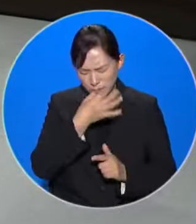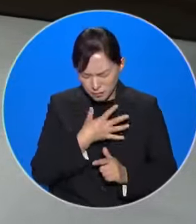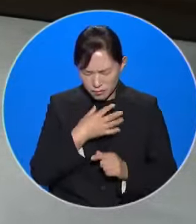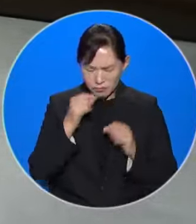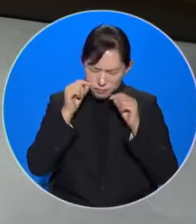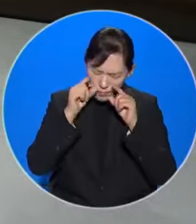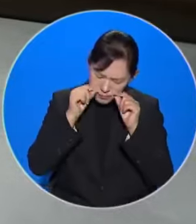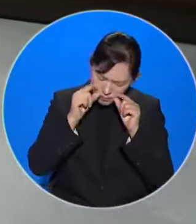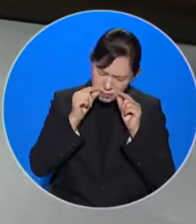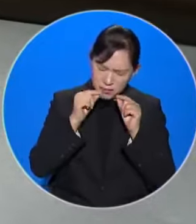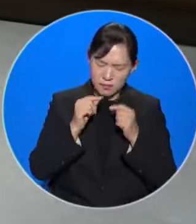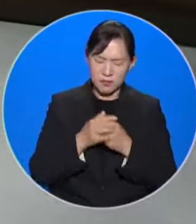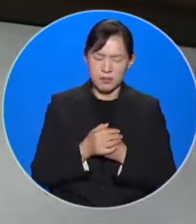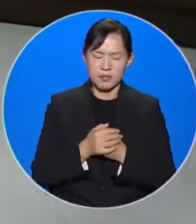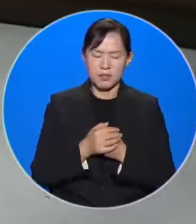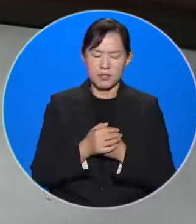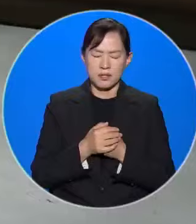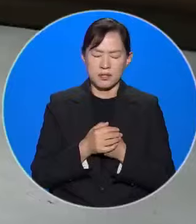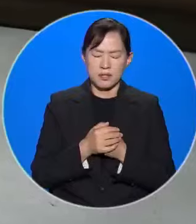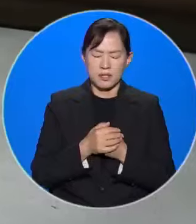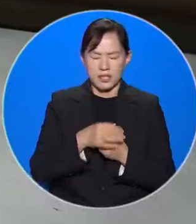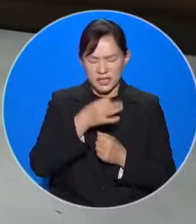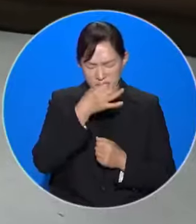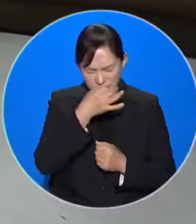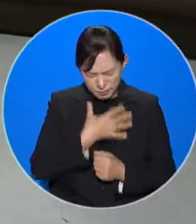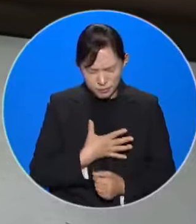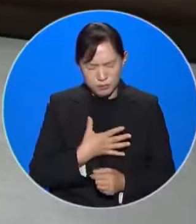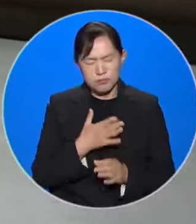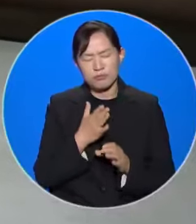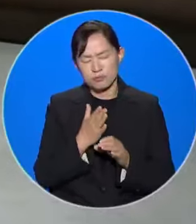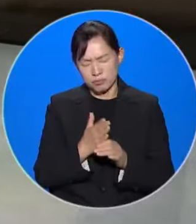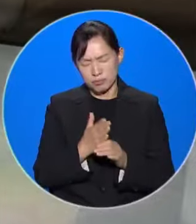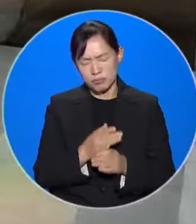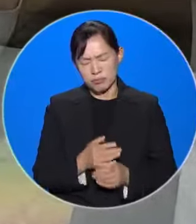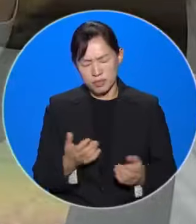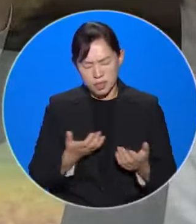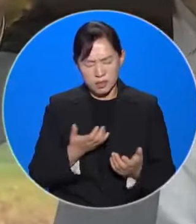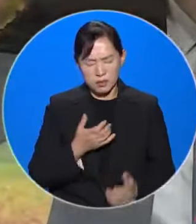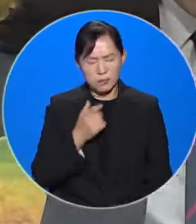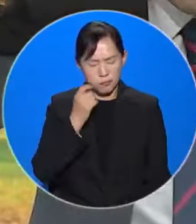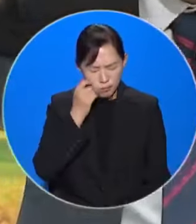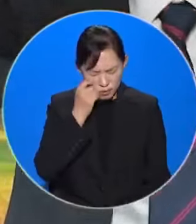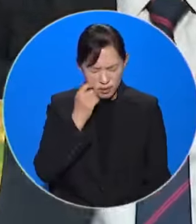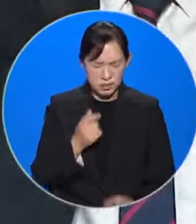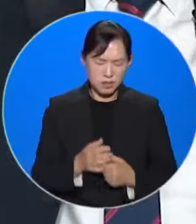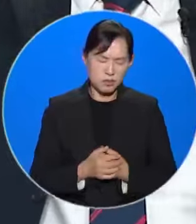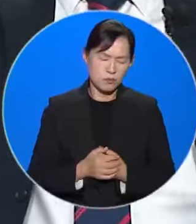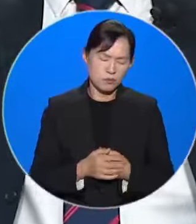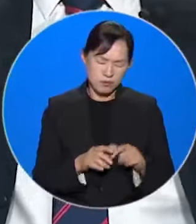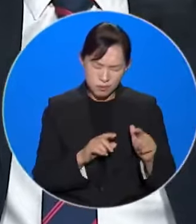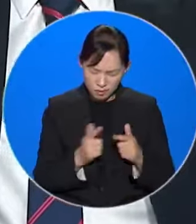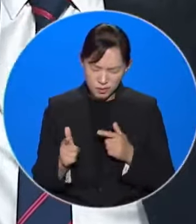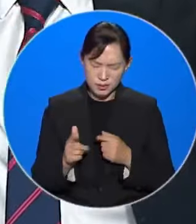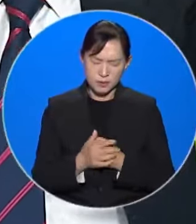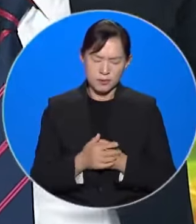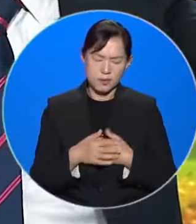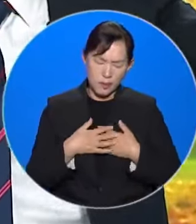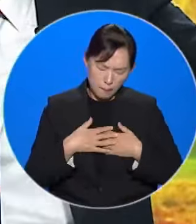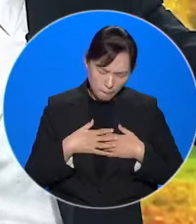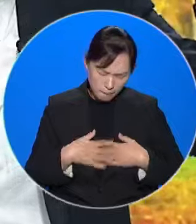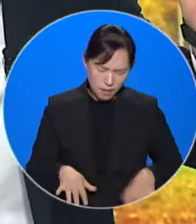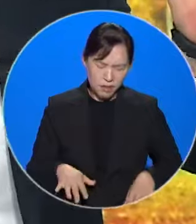불면증도 있고 하나님 아버지 그래서 힘든 가운데 있습니다. 일하는 것도 어렵고 여러모로 하나님 아버지